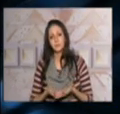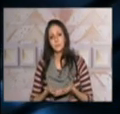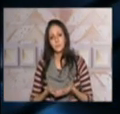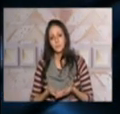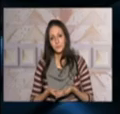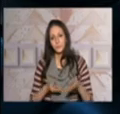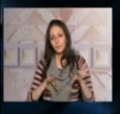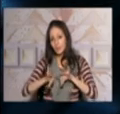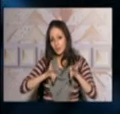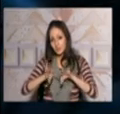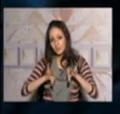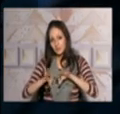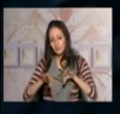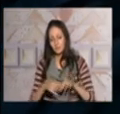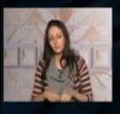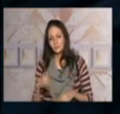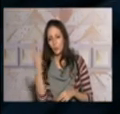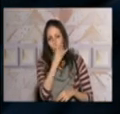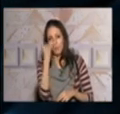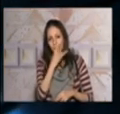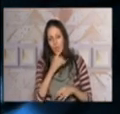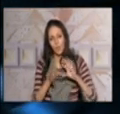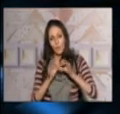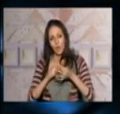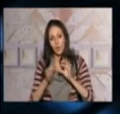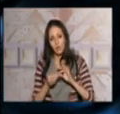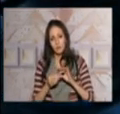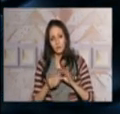وامنيه وعلاقات اقتصاديه تجاريه وحوار